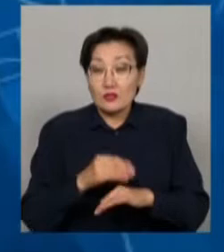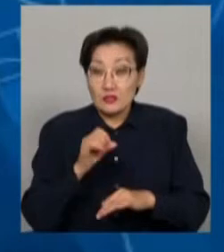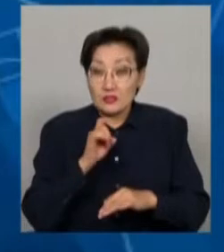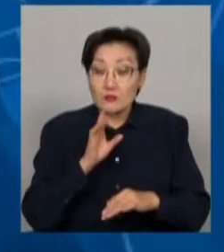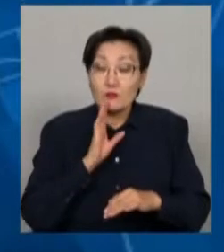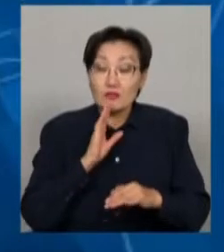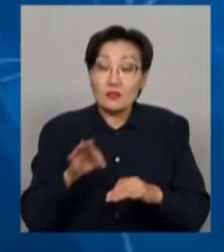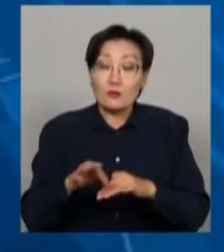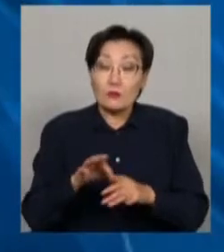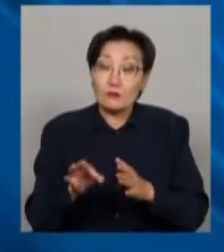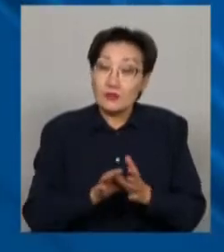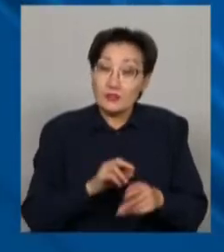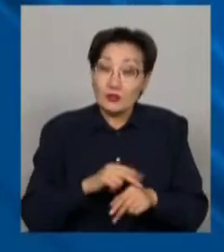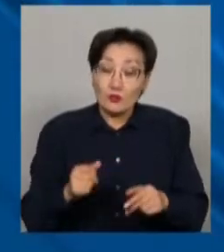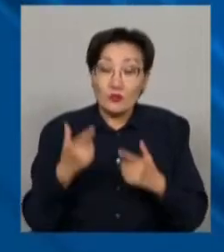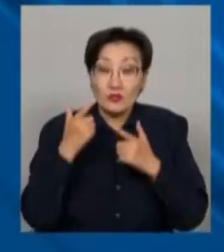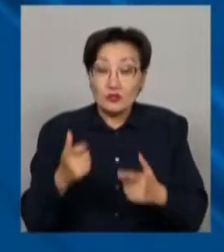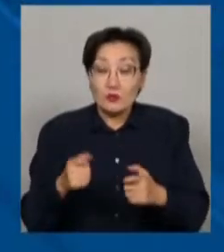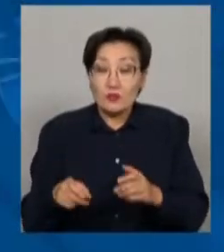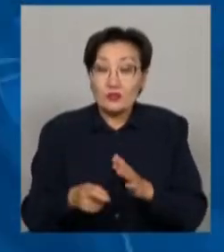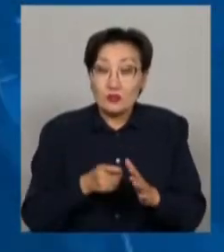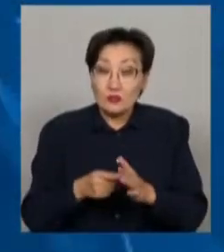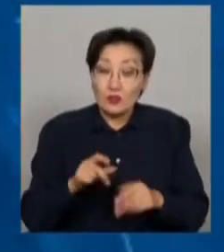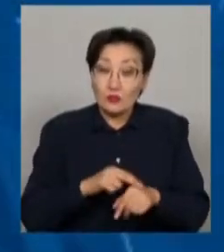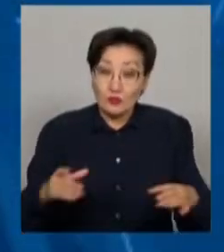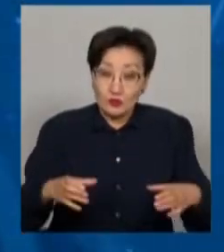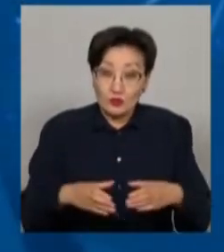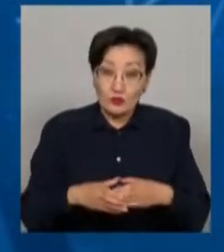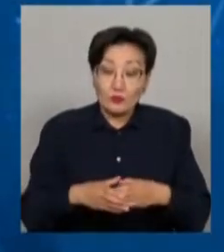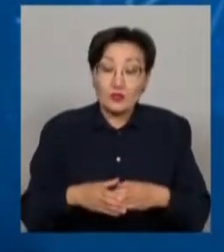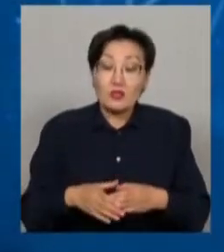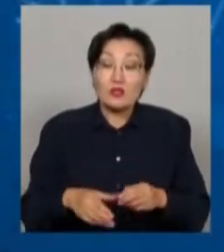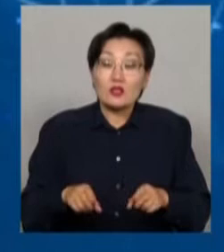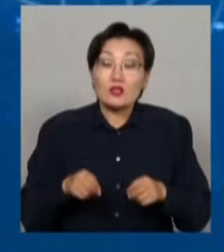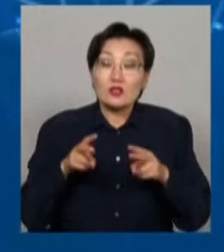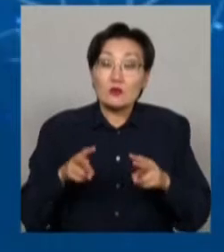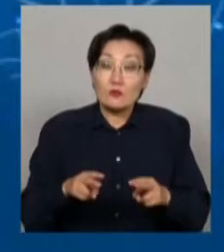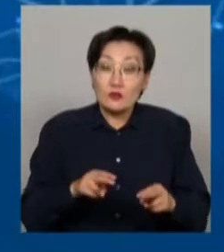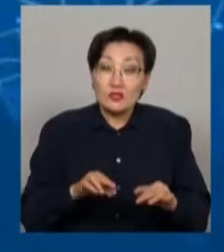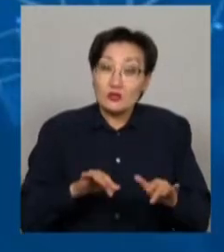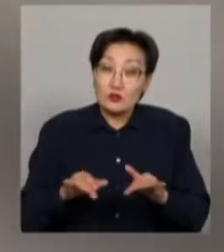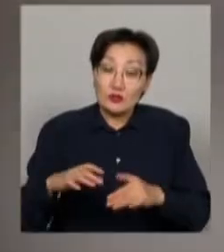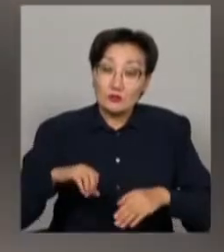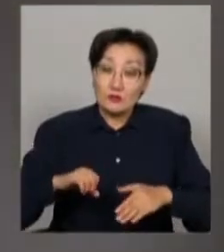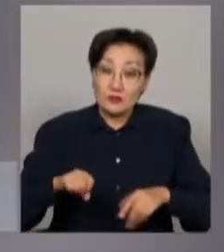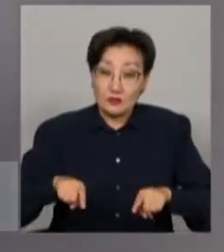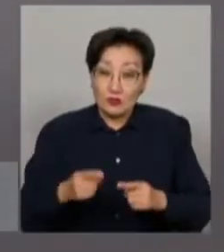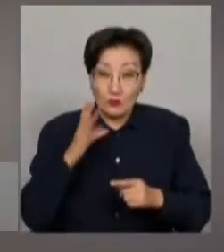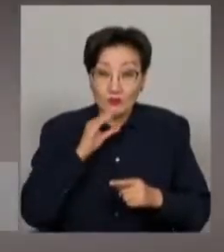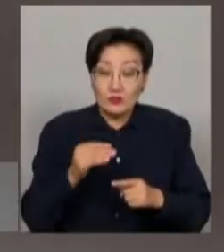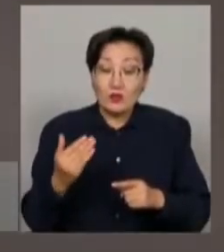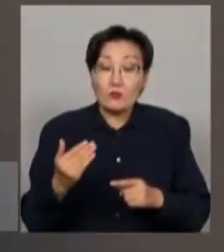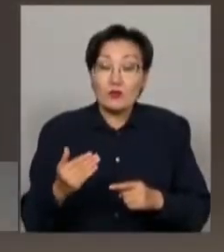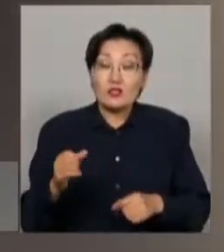бірден полицияға арыз түсіріпті. Арнайы жедел тергеу тобын құрған тәртіп сақшылары қылмыстың ізін суытпай ашып үлгерді. Босатылған азамат